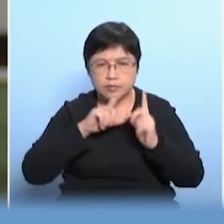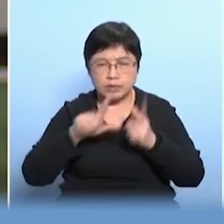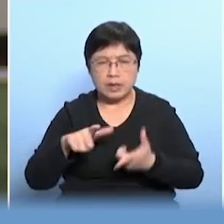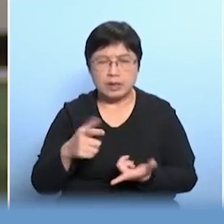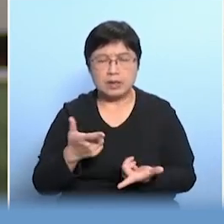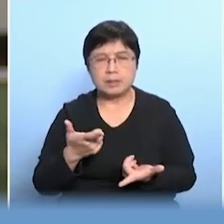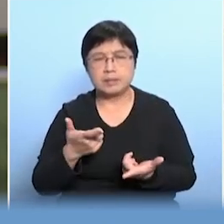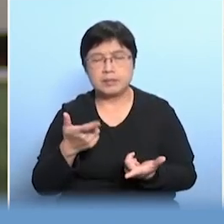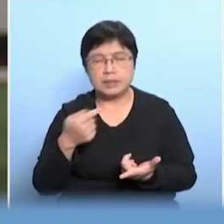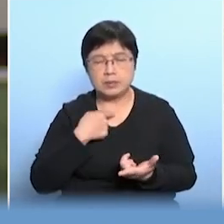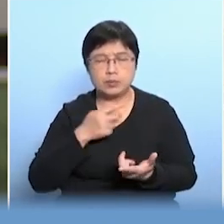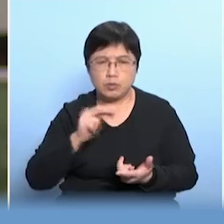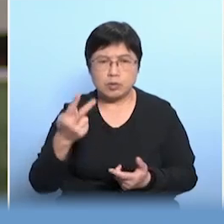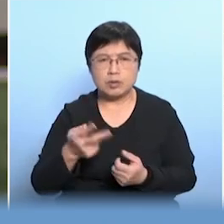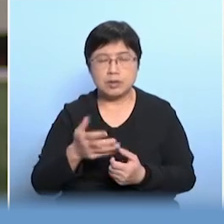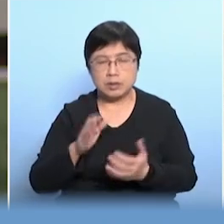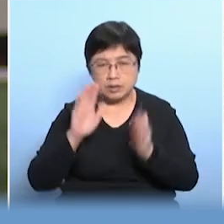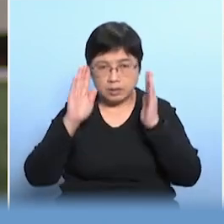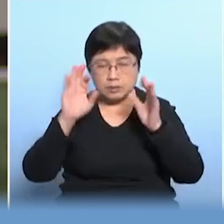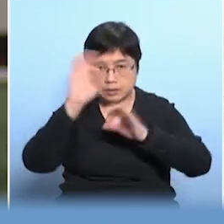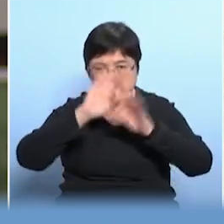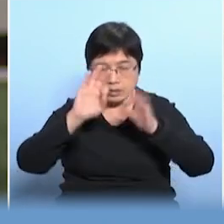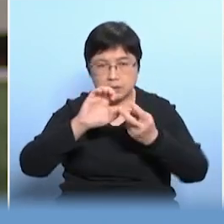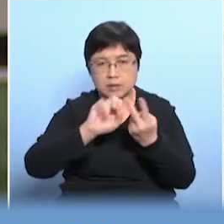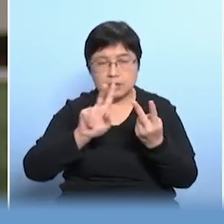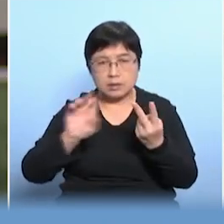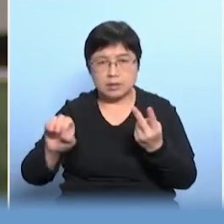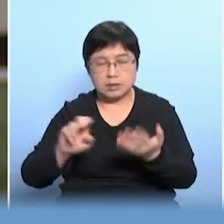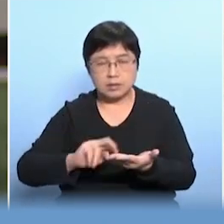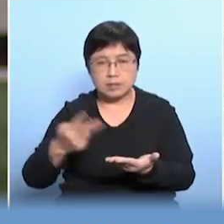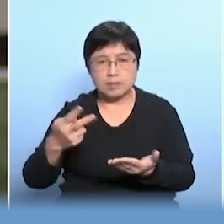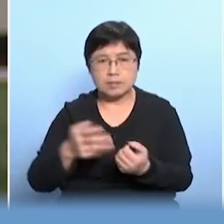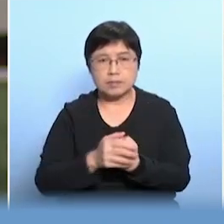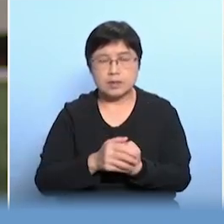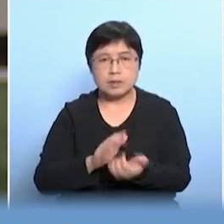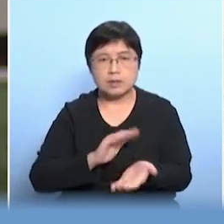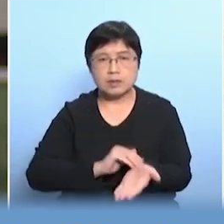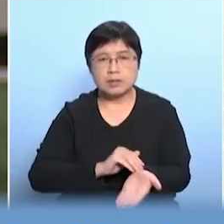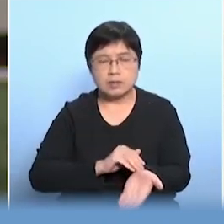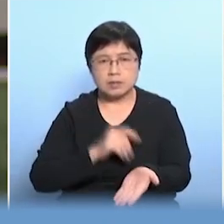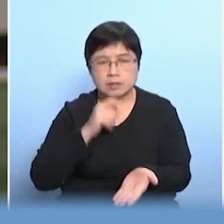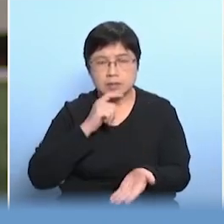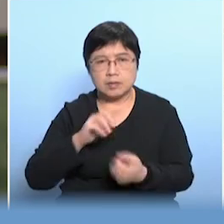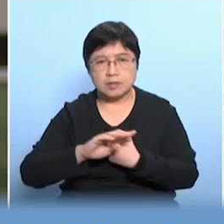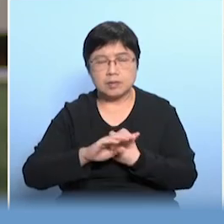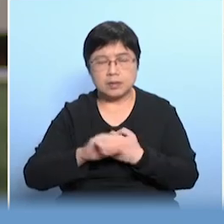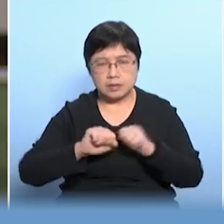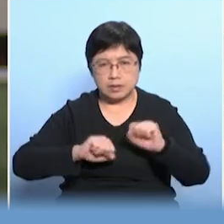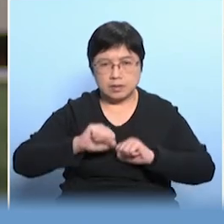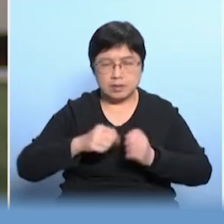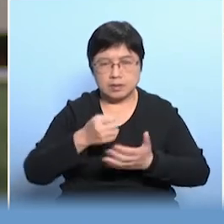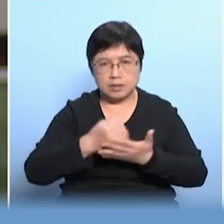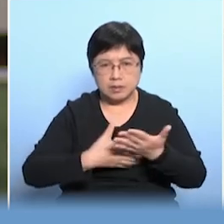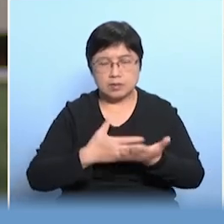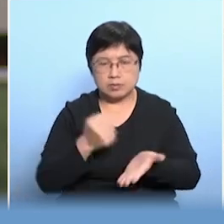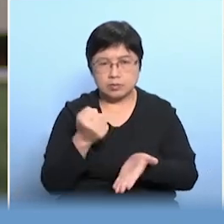有待改善。我留意到新加坡在2020年是修訂了 Medical Registration Amendment Act 2020，即是